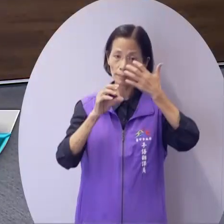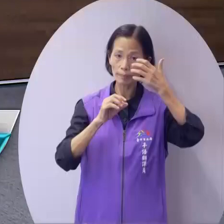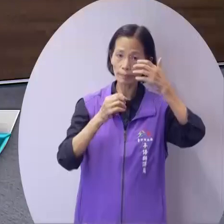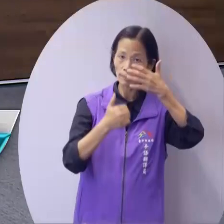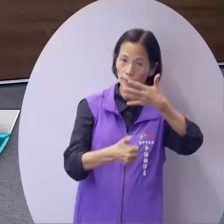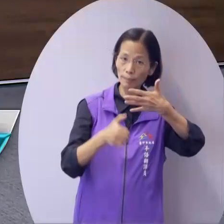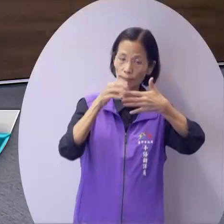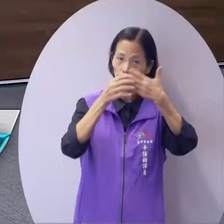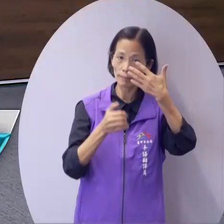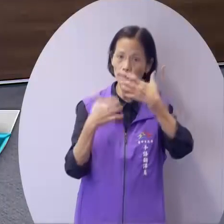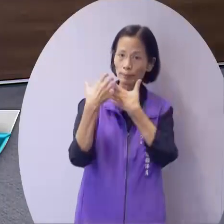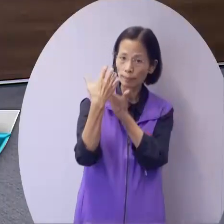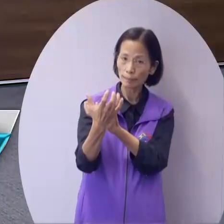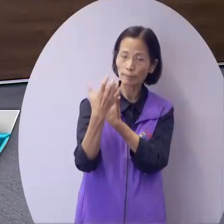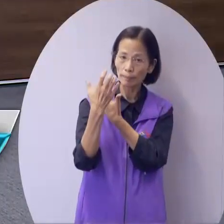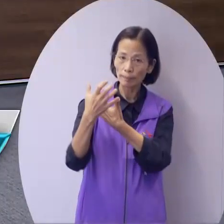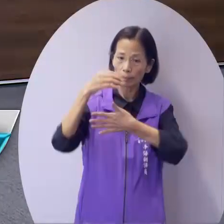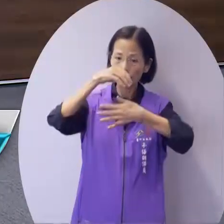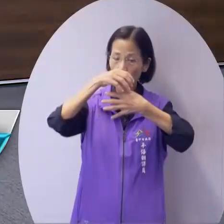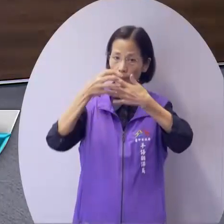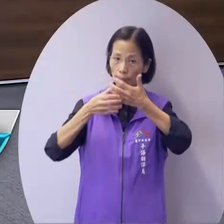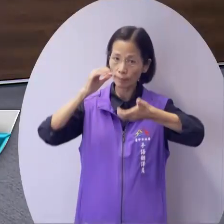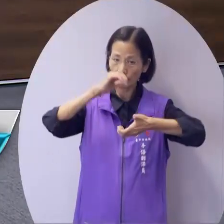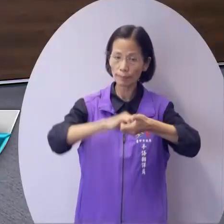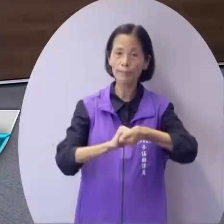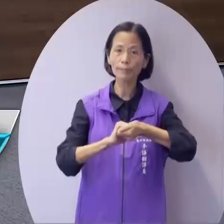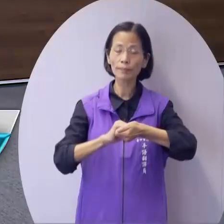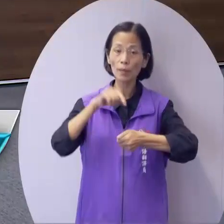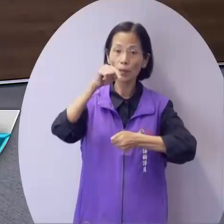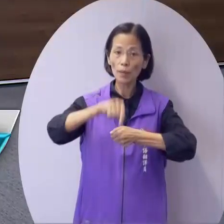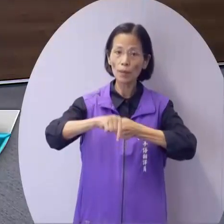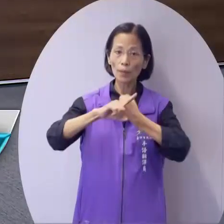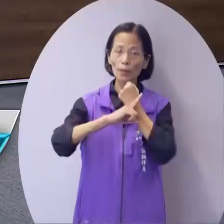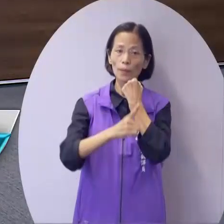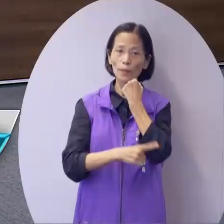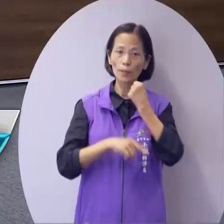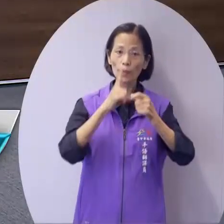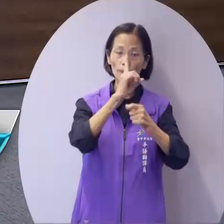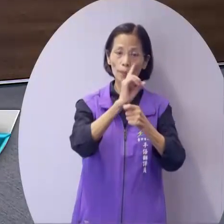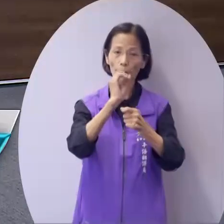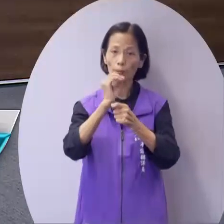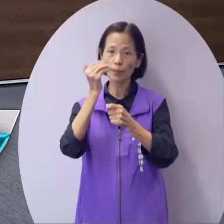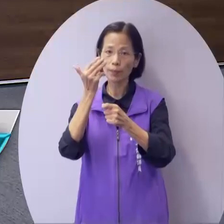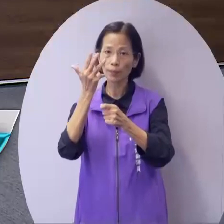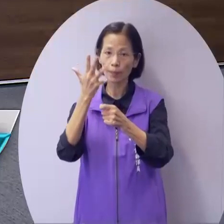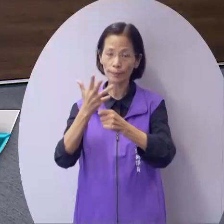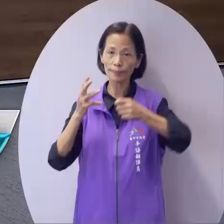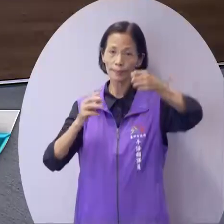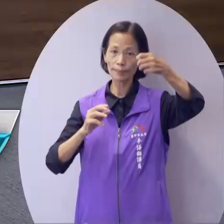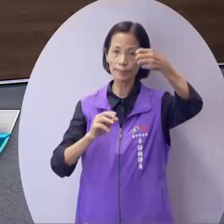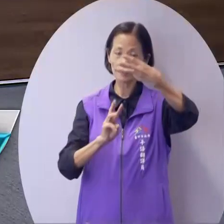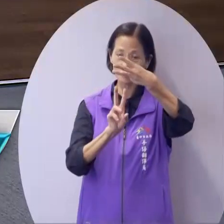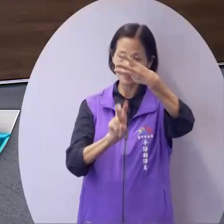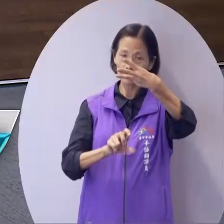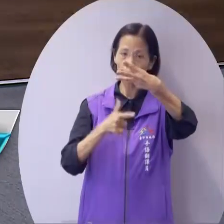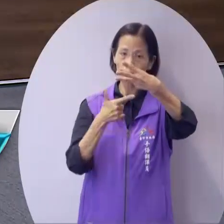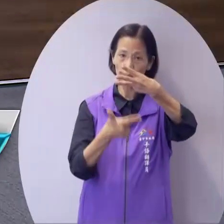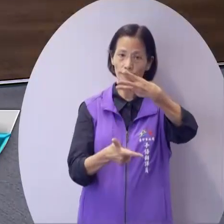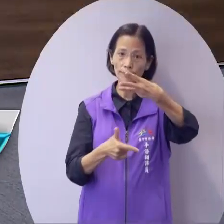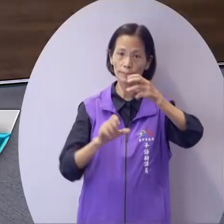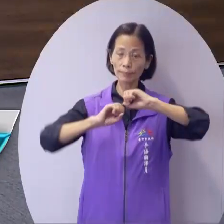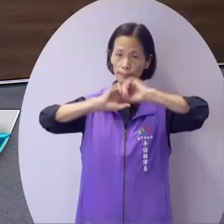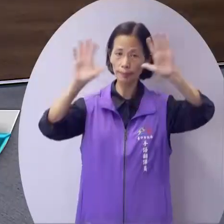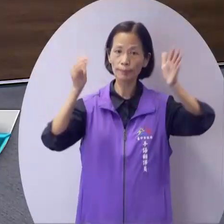条授权来订定。本办法在108年的3月26号发